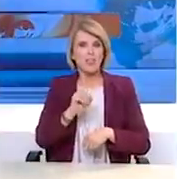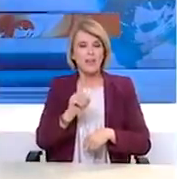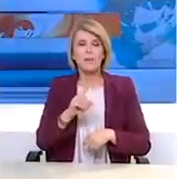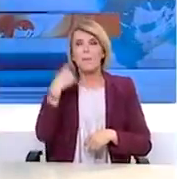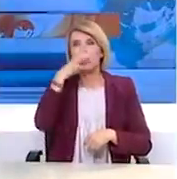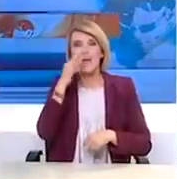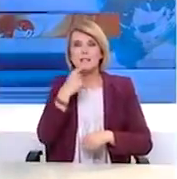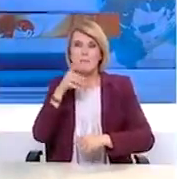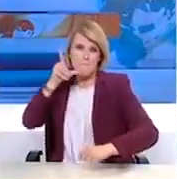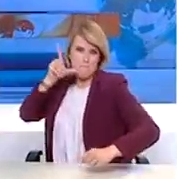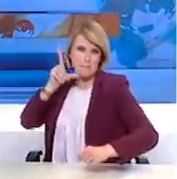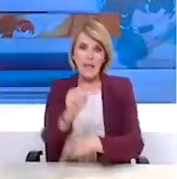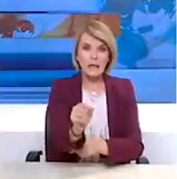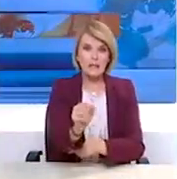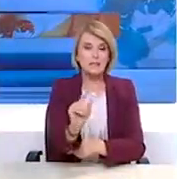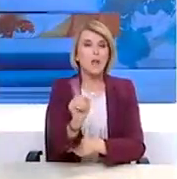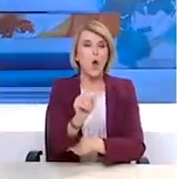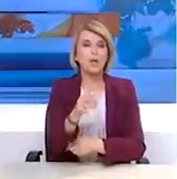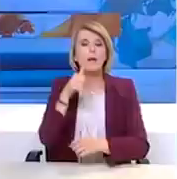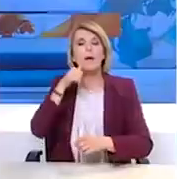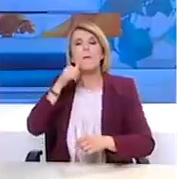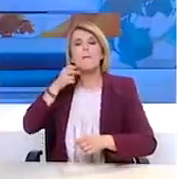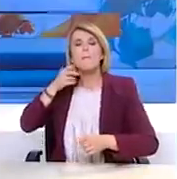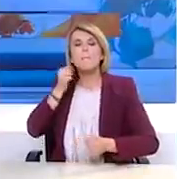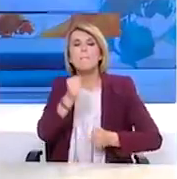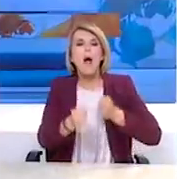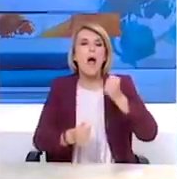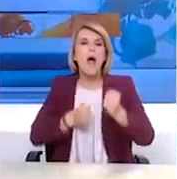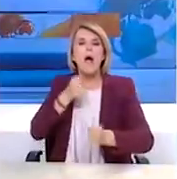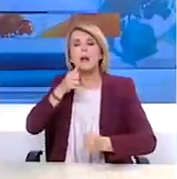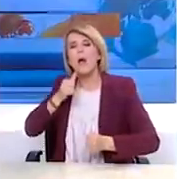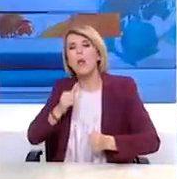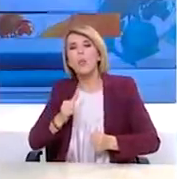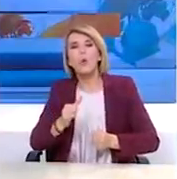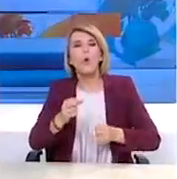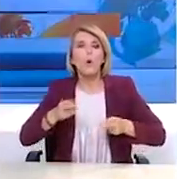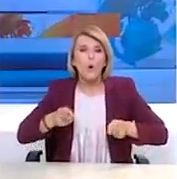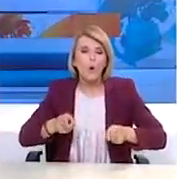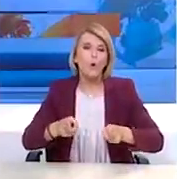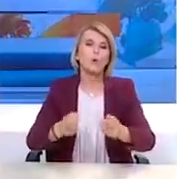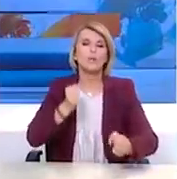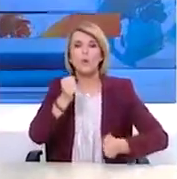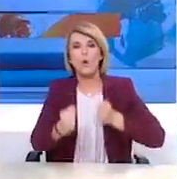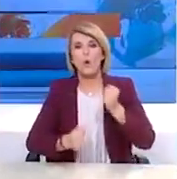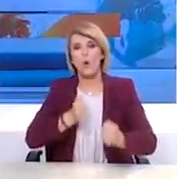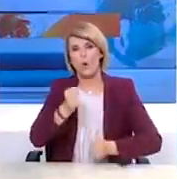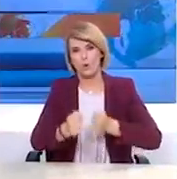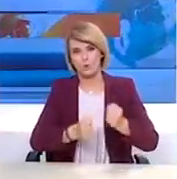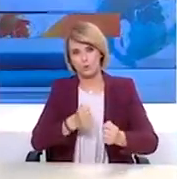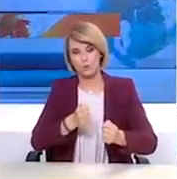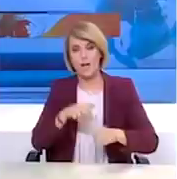τιμές να μπαίνουν κάποια παρόμοια φρένα ανάλογα με την εικόνα της επιδημίας. Και βλέπετε χώρες οι οποίες είχαν χαλαρώσει